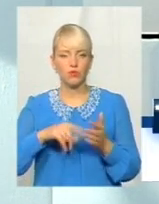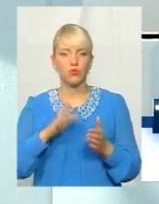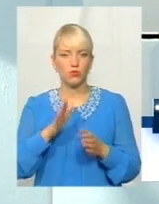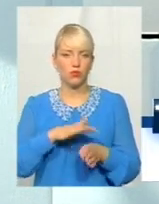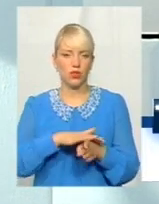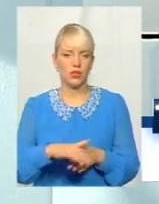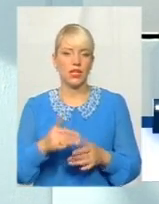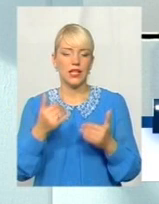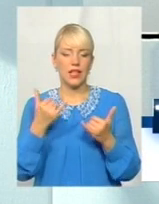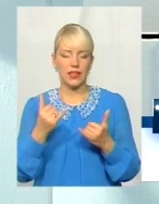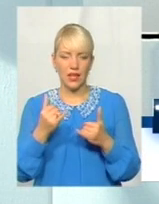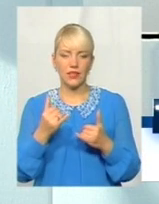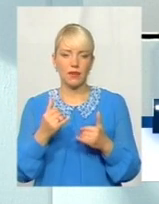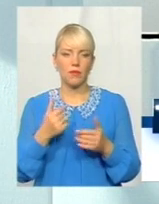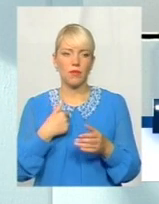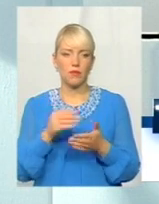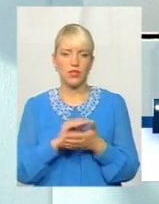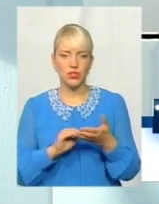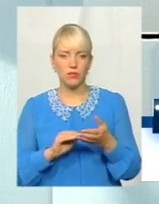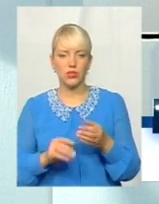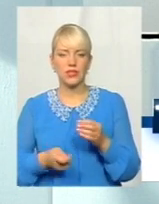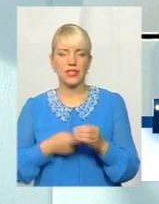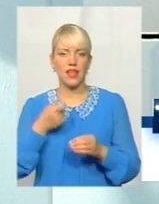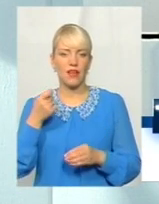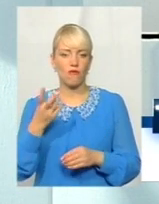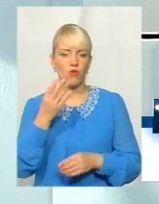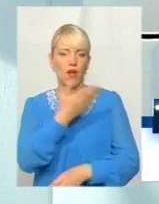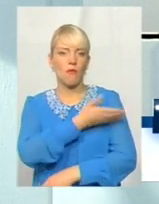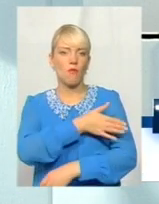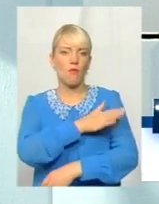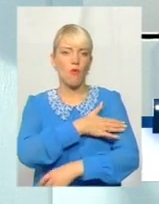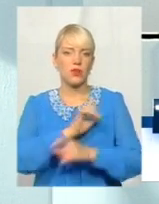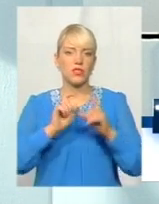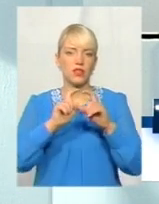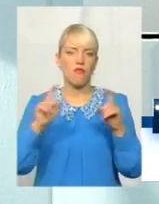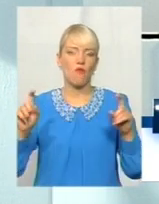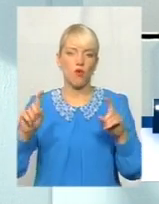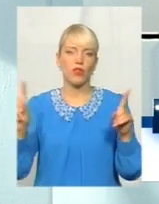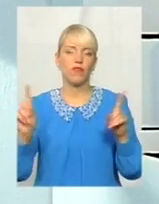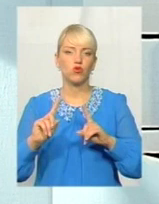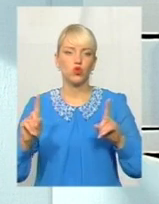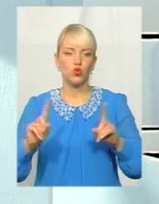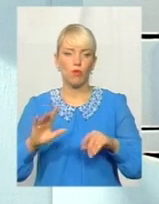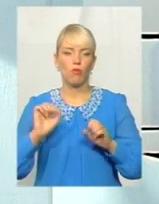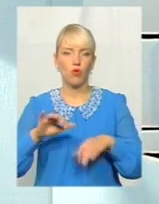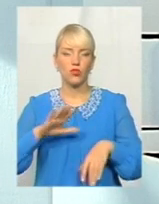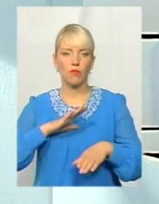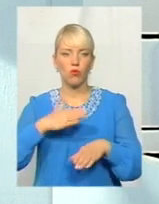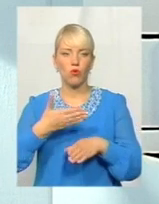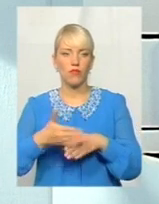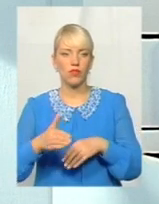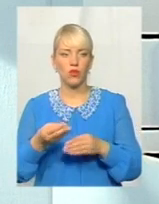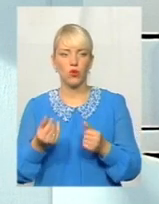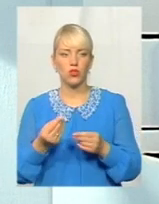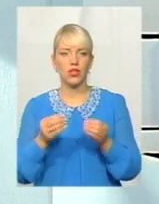заявку на один із польських фондів, щоб можна було якраз виділяти кошти в